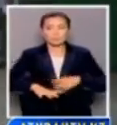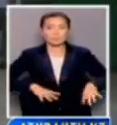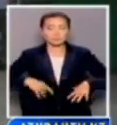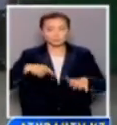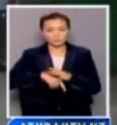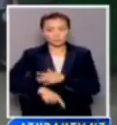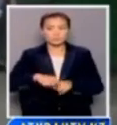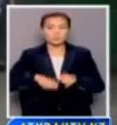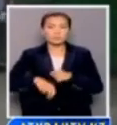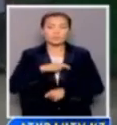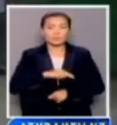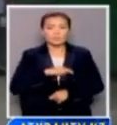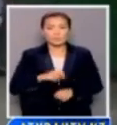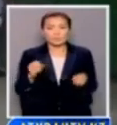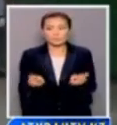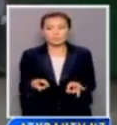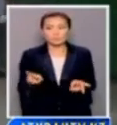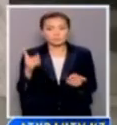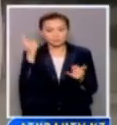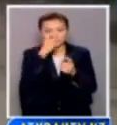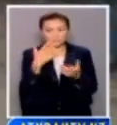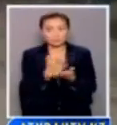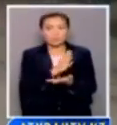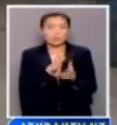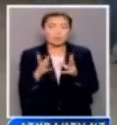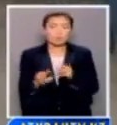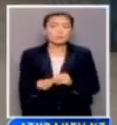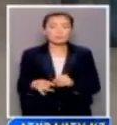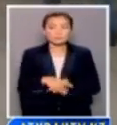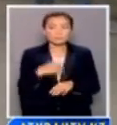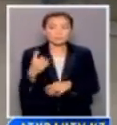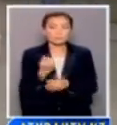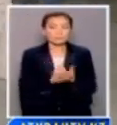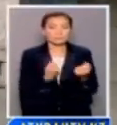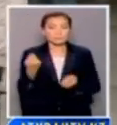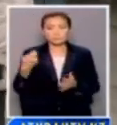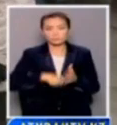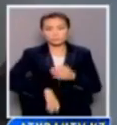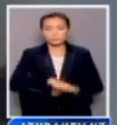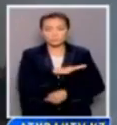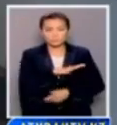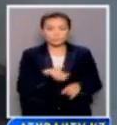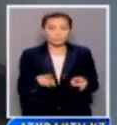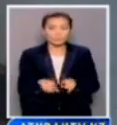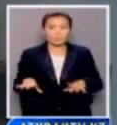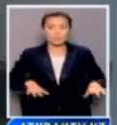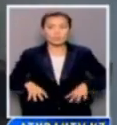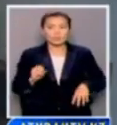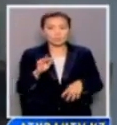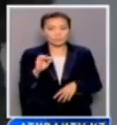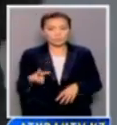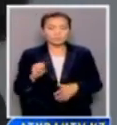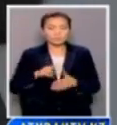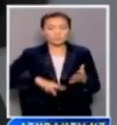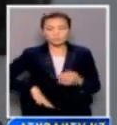ішін айналып тексеріс жүргізіп жатқанын ескертті. Сәйкесінше, иелері есіктерін тарс жауып үлгерді. Дегенмен базар әкімшісіне